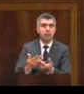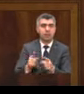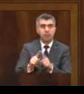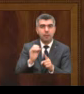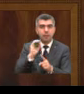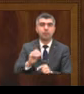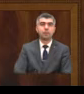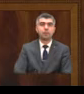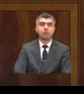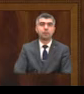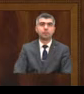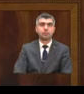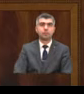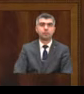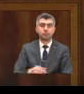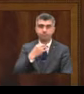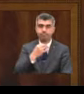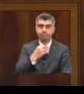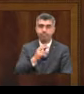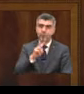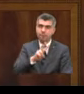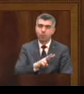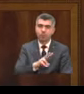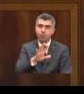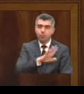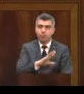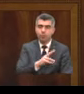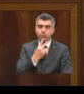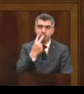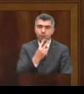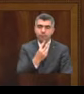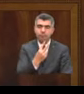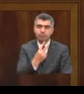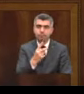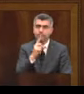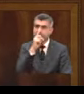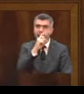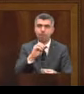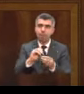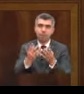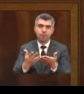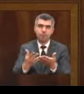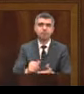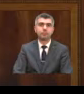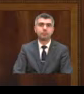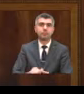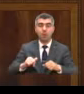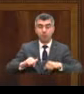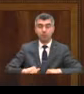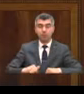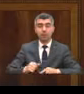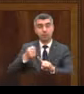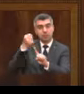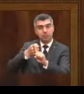تسعابيهم. فيعني هذه واحد الظروف معاشة كنشوفوها يوميا. ولهذا السيد الوزيرة راه إلا ما قمتوش